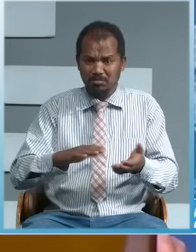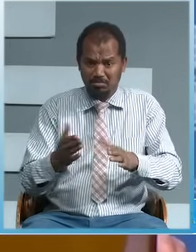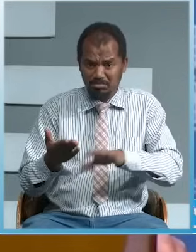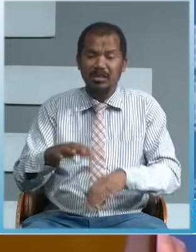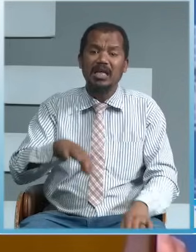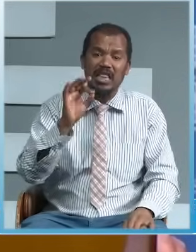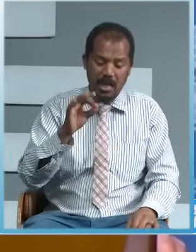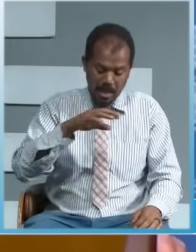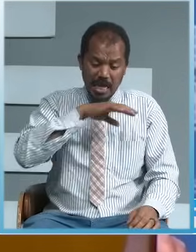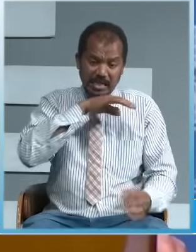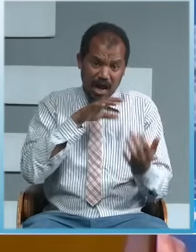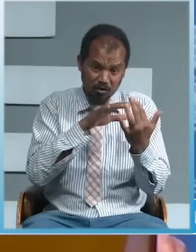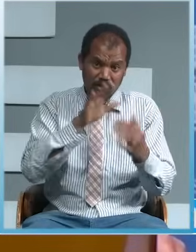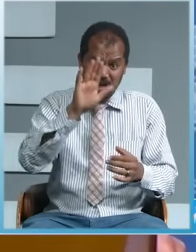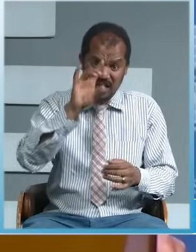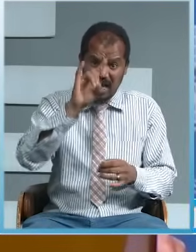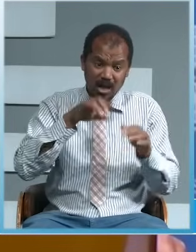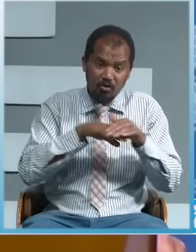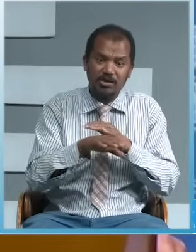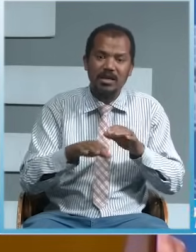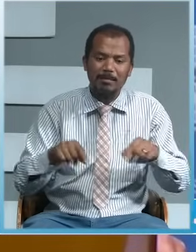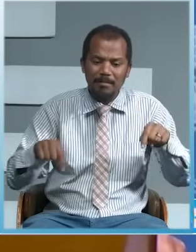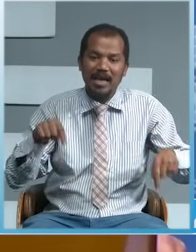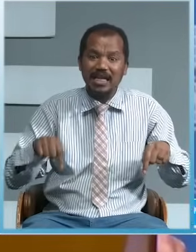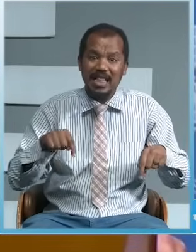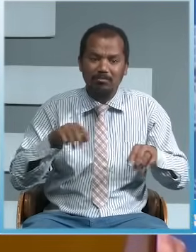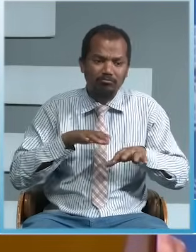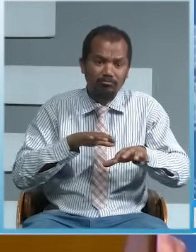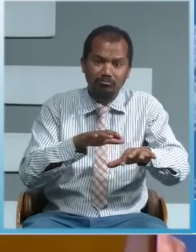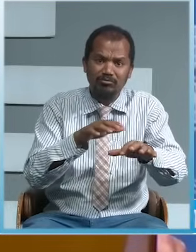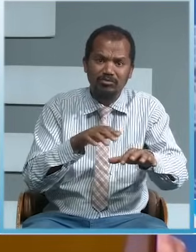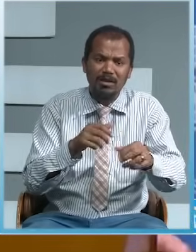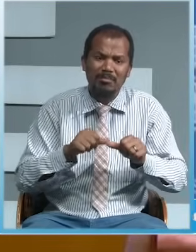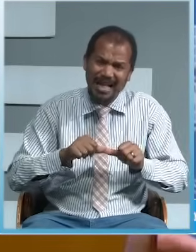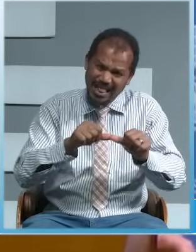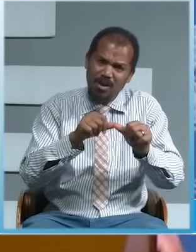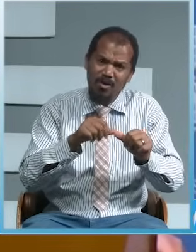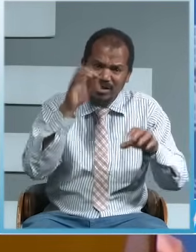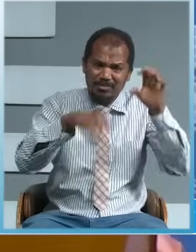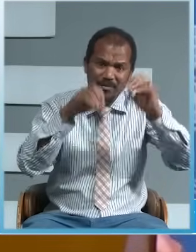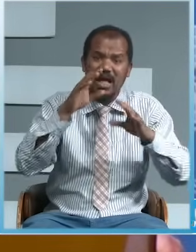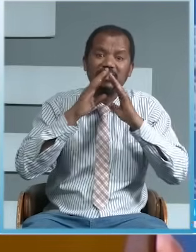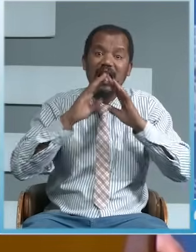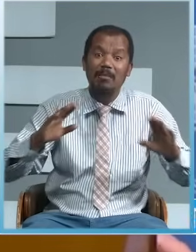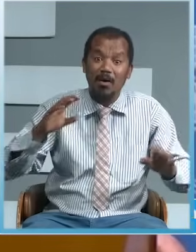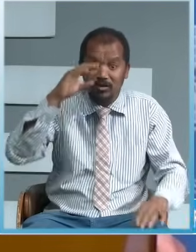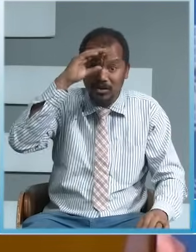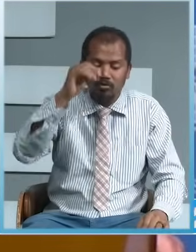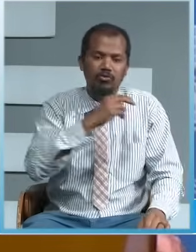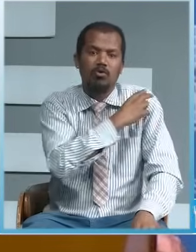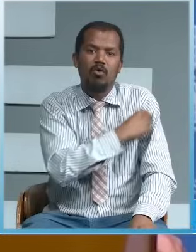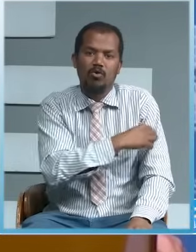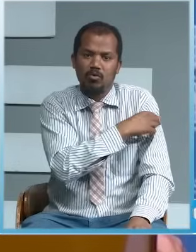ሕይወት እየቀጠፈም ይገኛል። የእስራኤል ጦር በጋዛ ውስጥ በእግረኛ ጦሩ በሚያደርገው ጥቃትና በቀጠለው ድብደባ ሰላማዊ